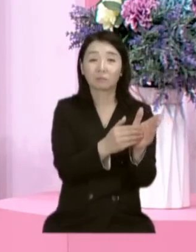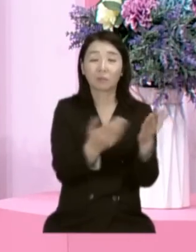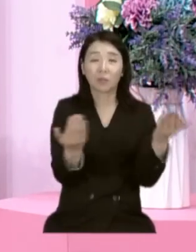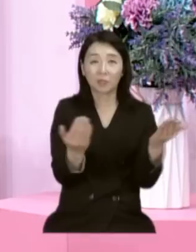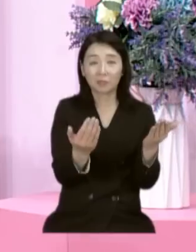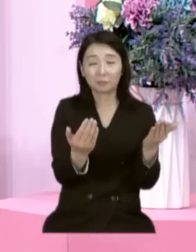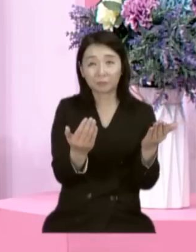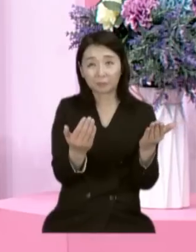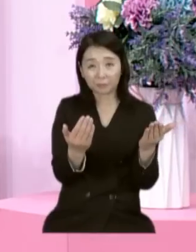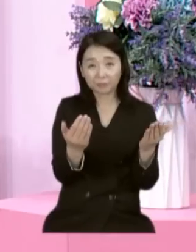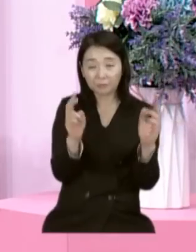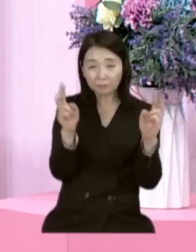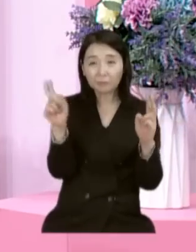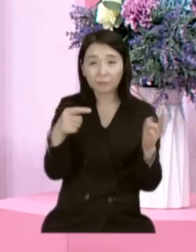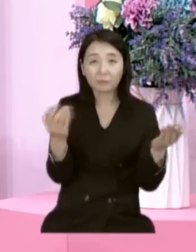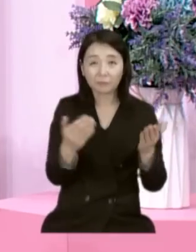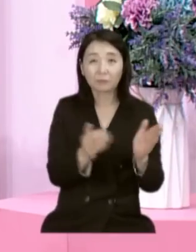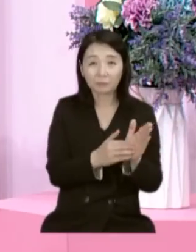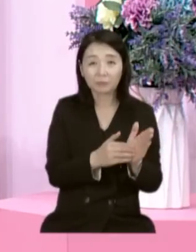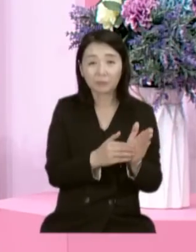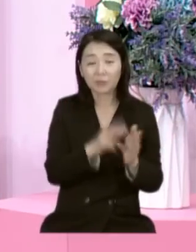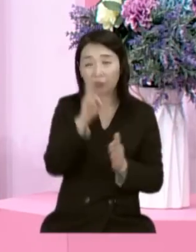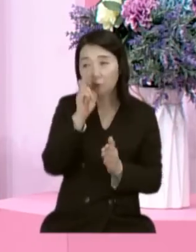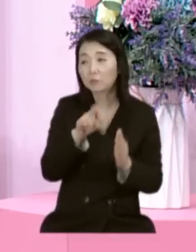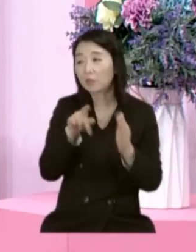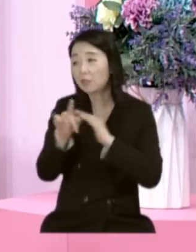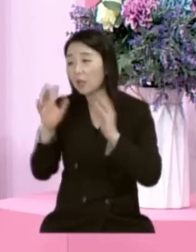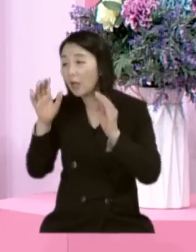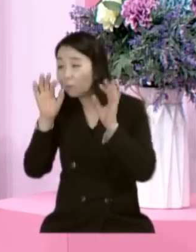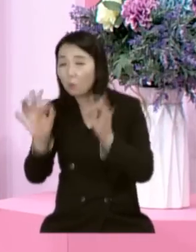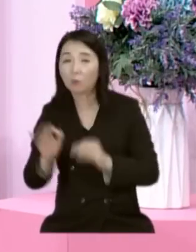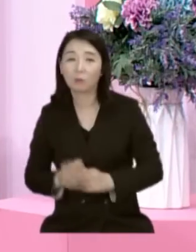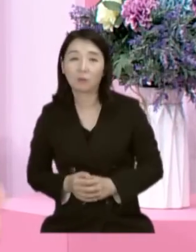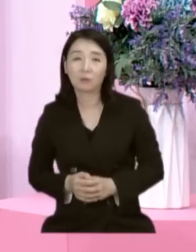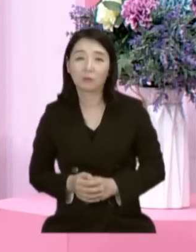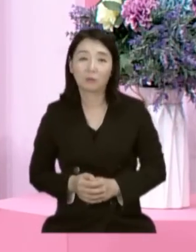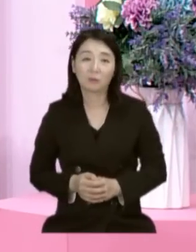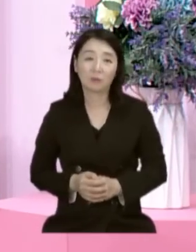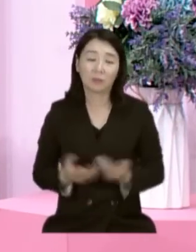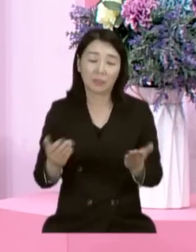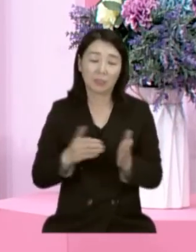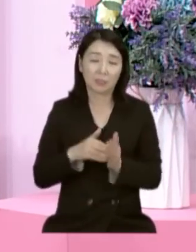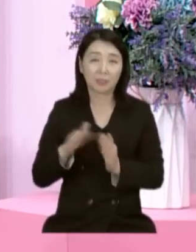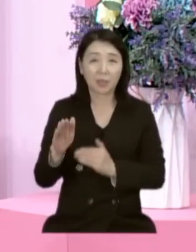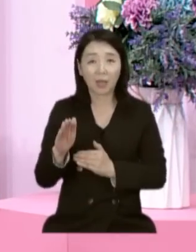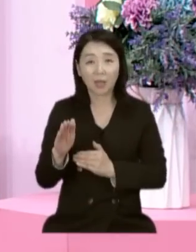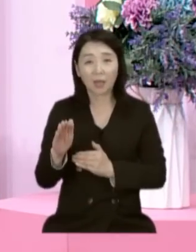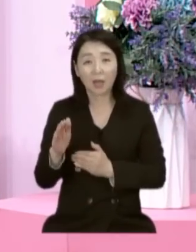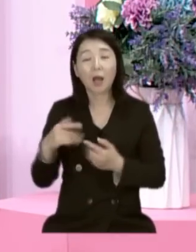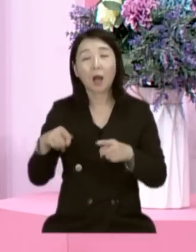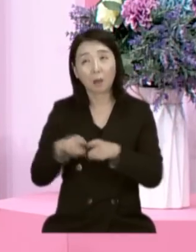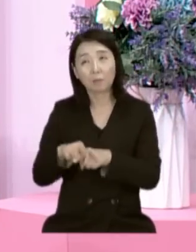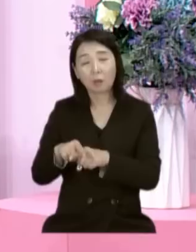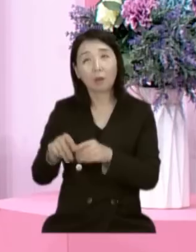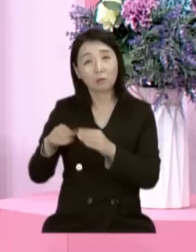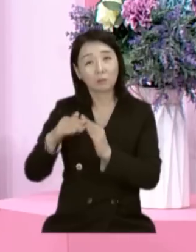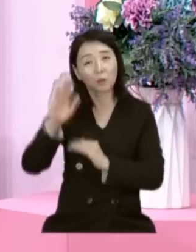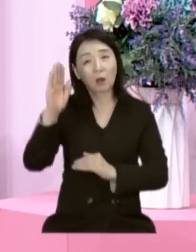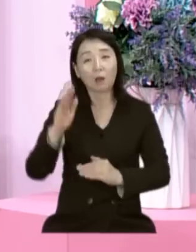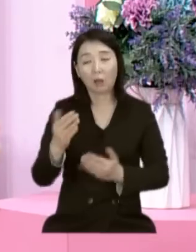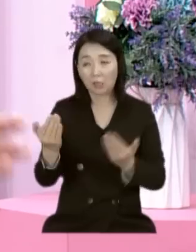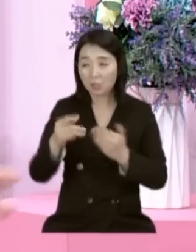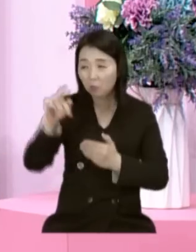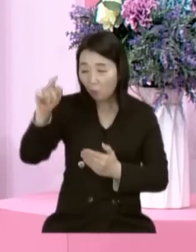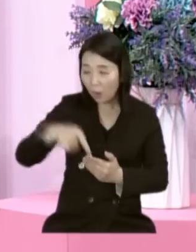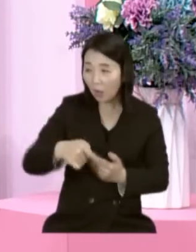회사에 와서 일하고 점심 시간에 가서 아이 한번 보고 퇴근하면서 이 아이 데리고 퇴근하고 출근할 때 데리고